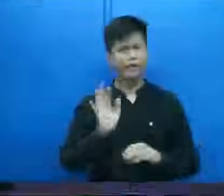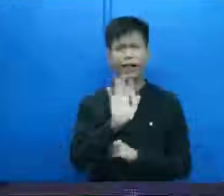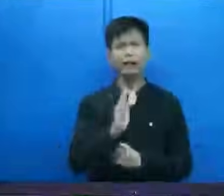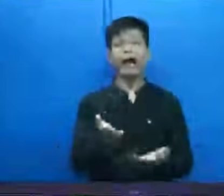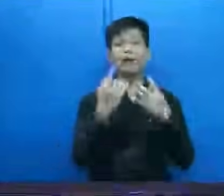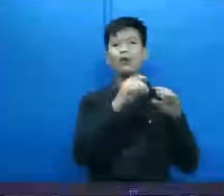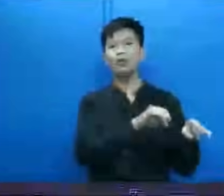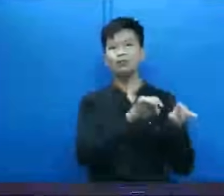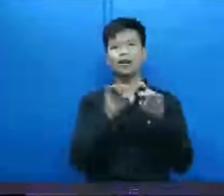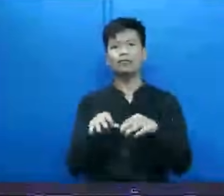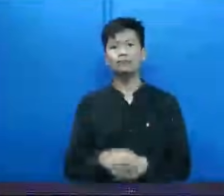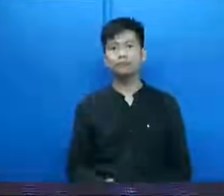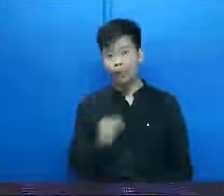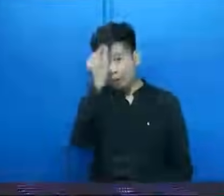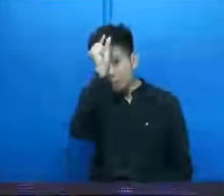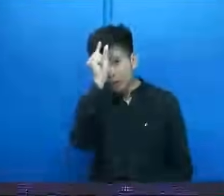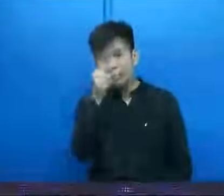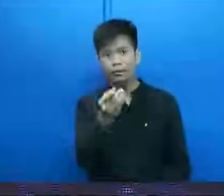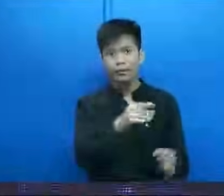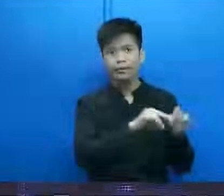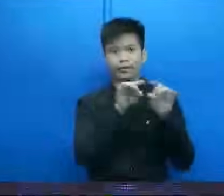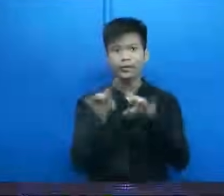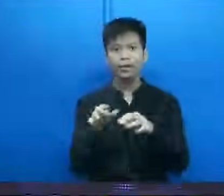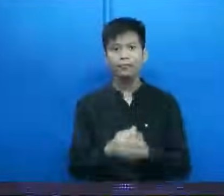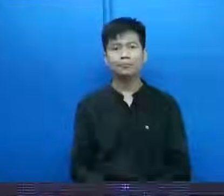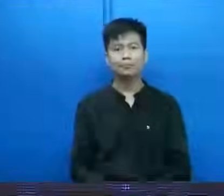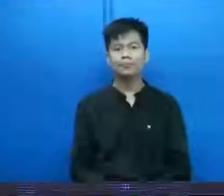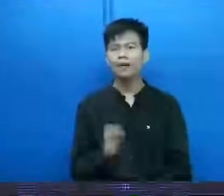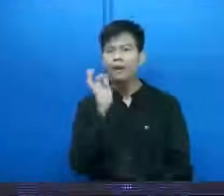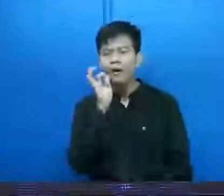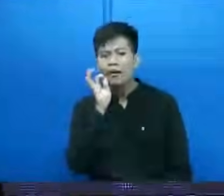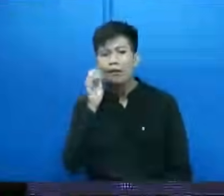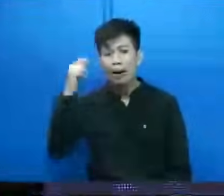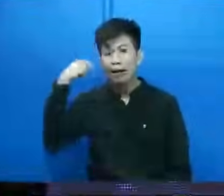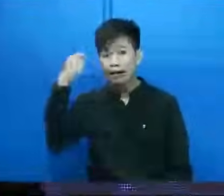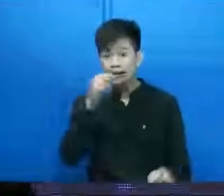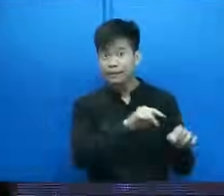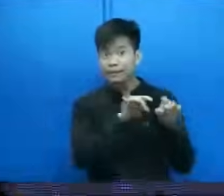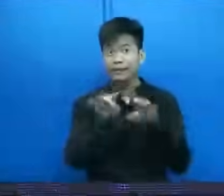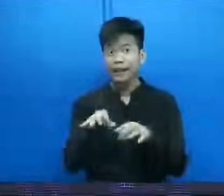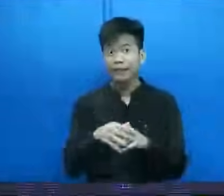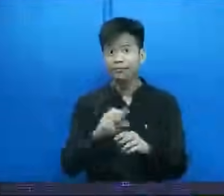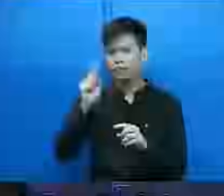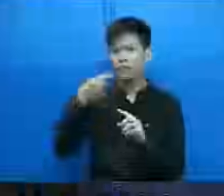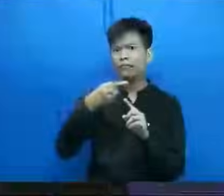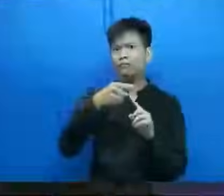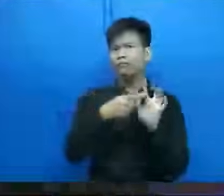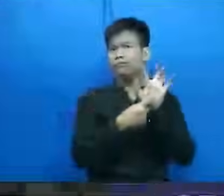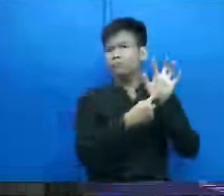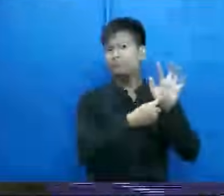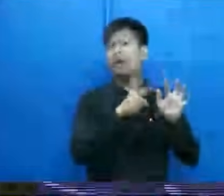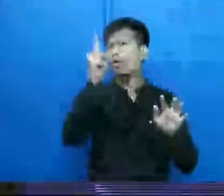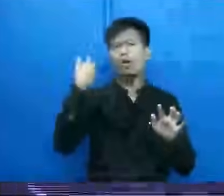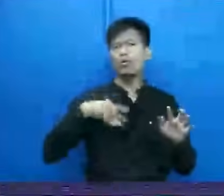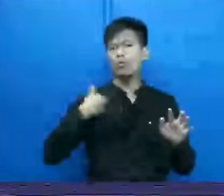Ayo hijrah. Ustaz, hijrah. Maaf artis, hijrah. Dari tayangan-tayangan yang kira-kira Allah tidak